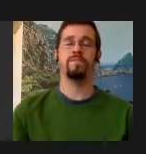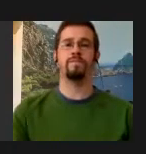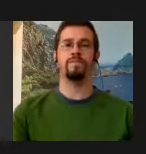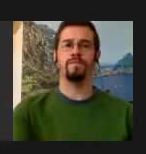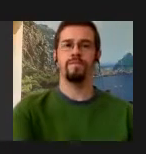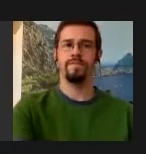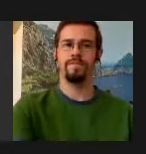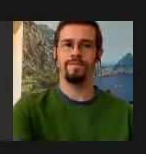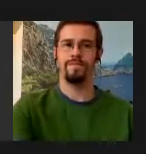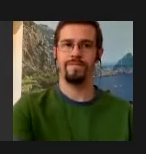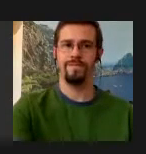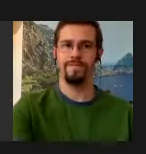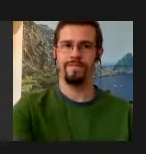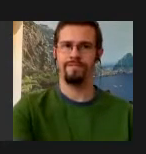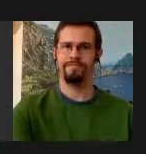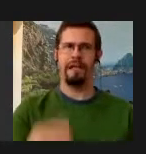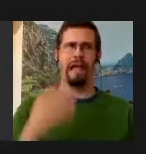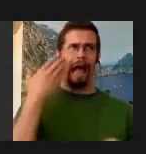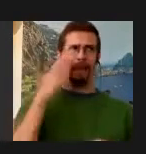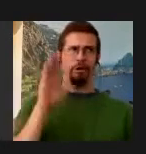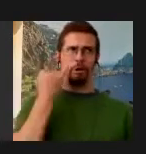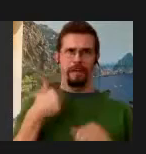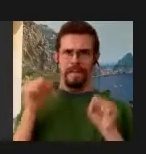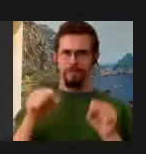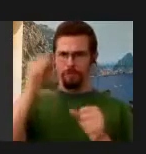I don't know if I can remember all what she said,